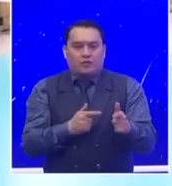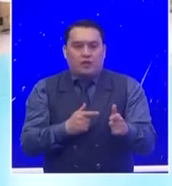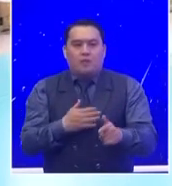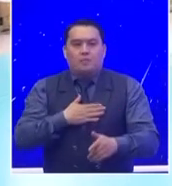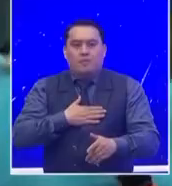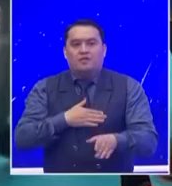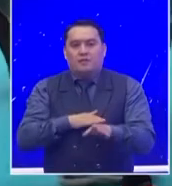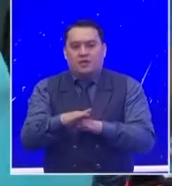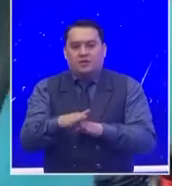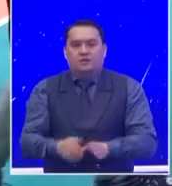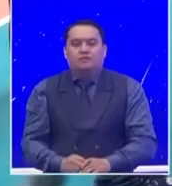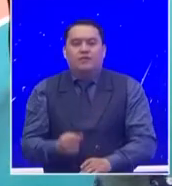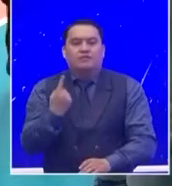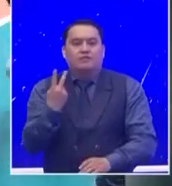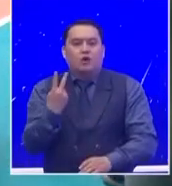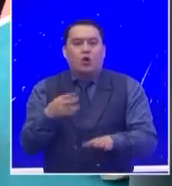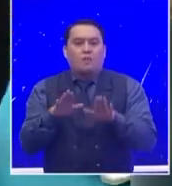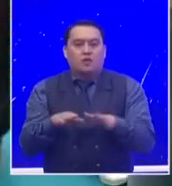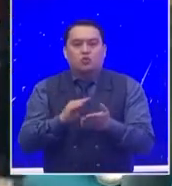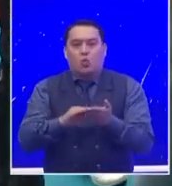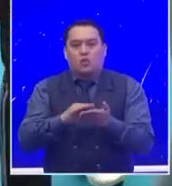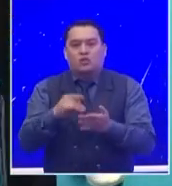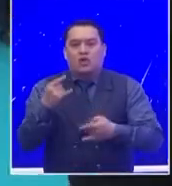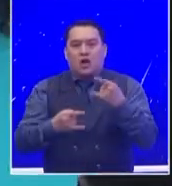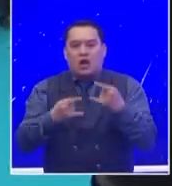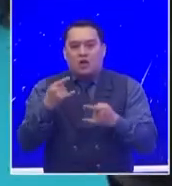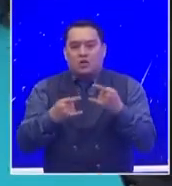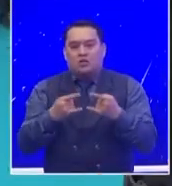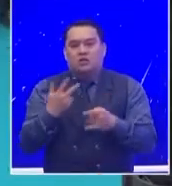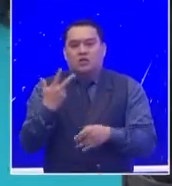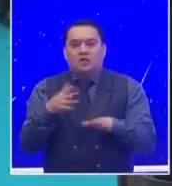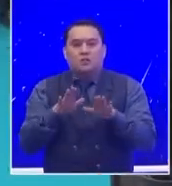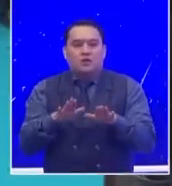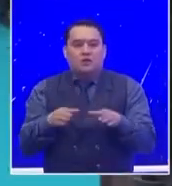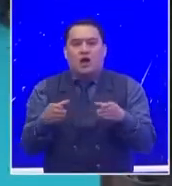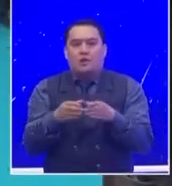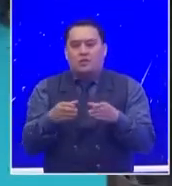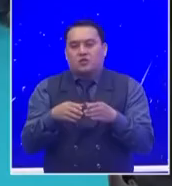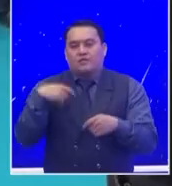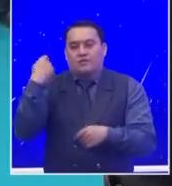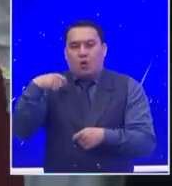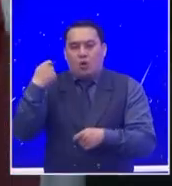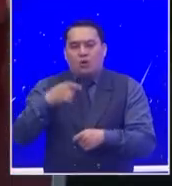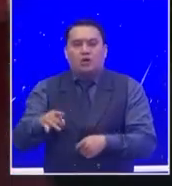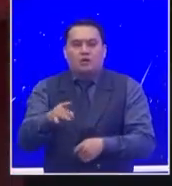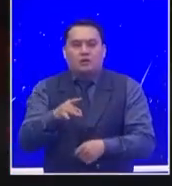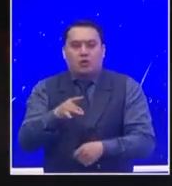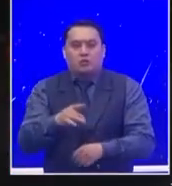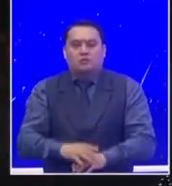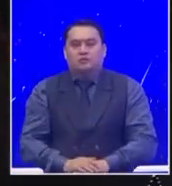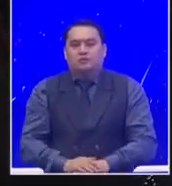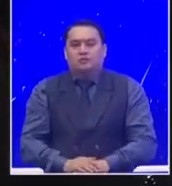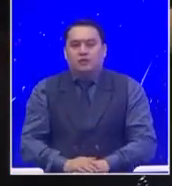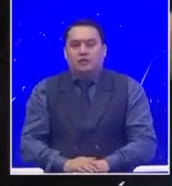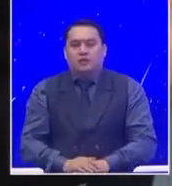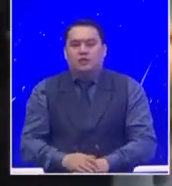мы справились. Второе место завоевала команда журналистов телеканала ЖТСУ, и третье досталось команде видеооператоров регионального телевидения. Тройку